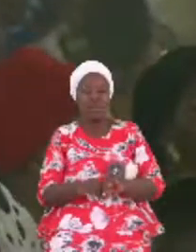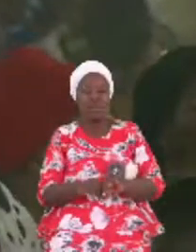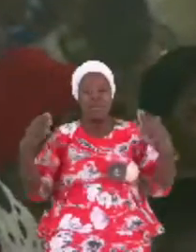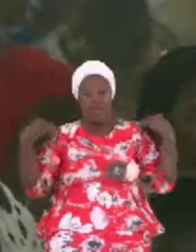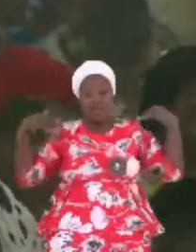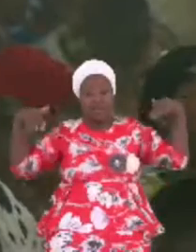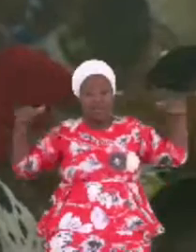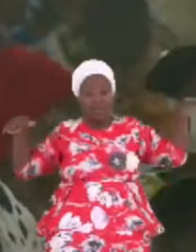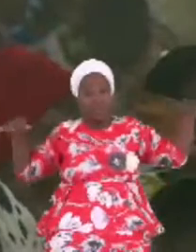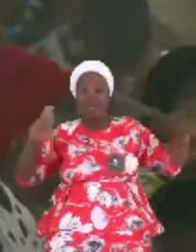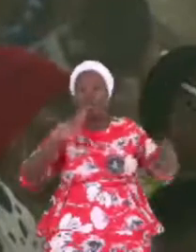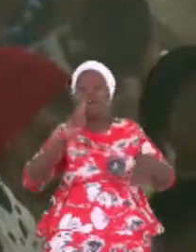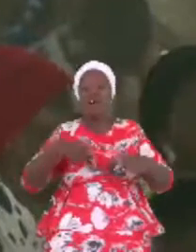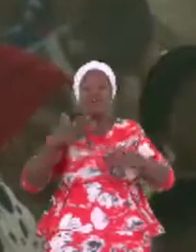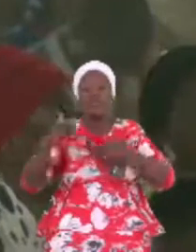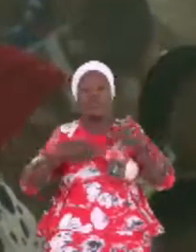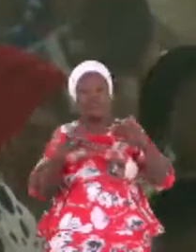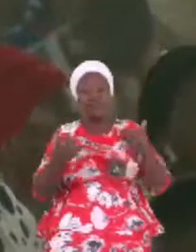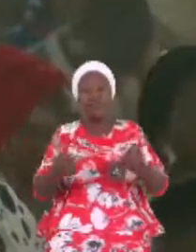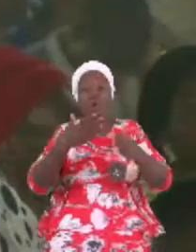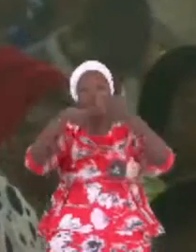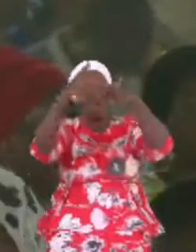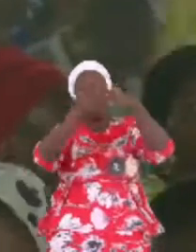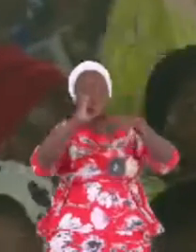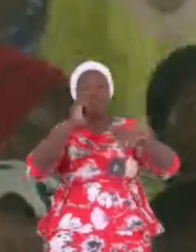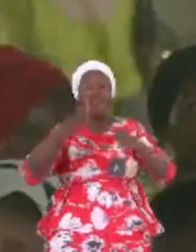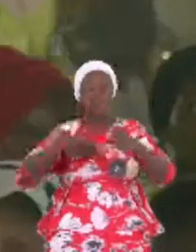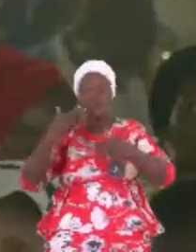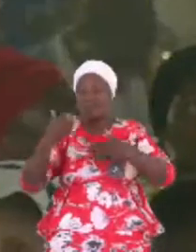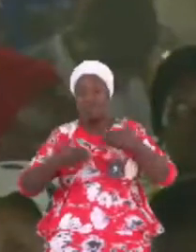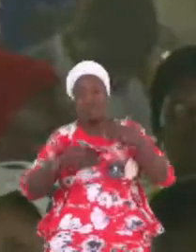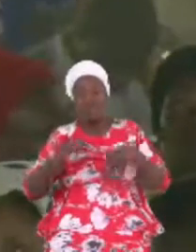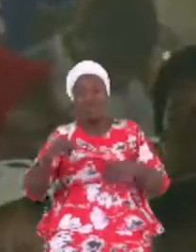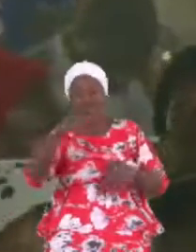Les anges se réjouissent maintenant. Le ciel se réjouit.